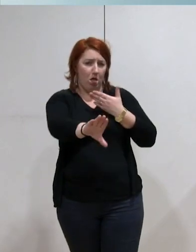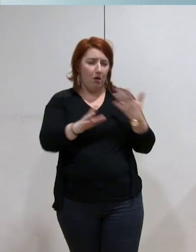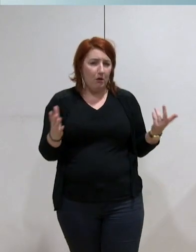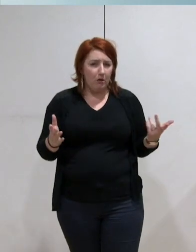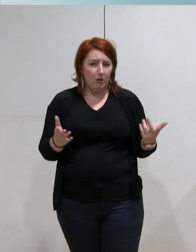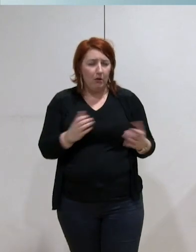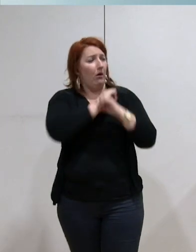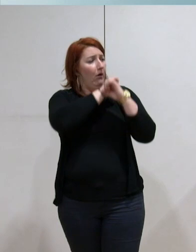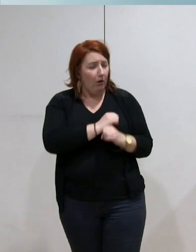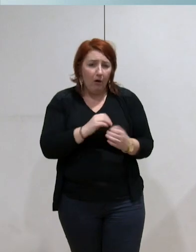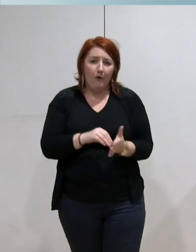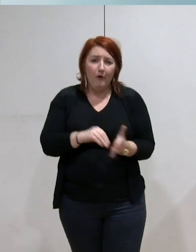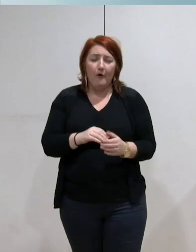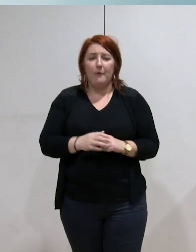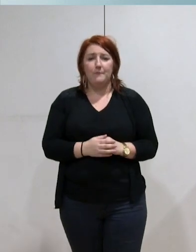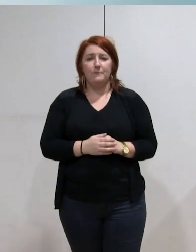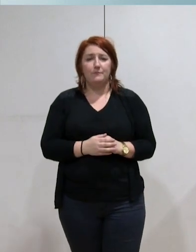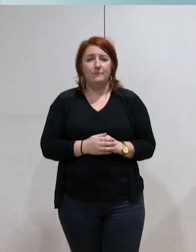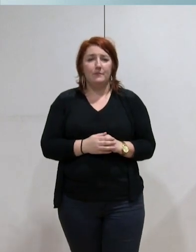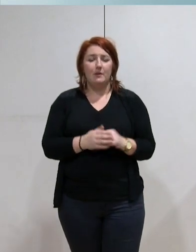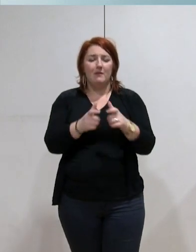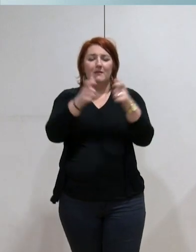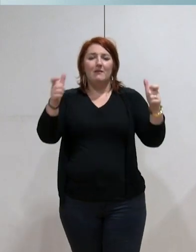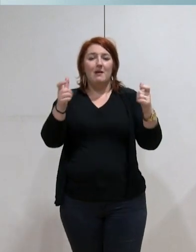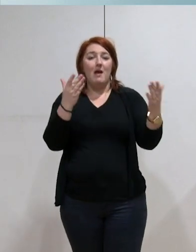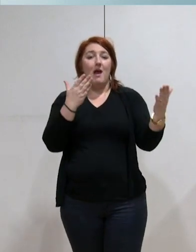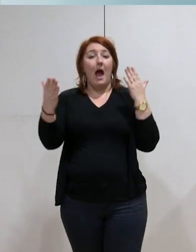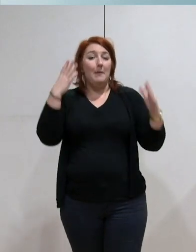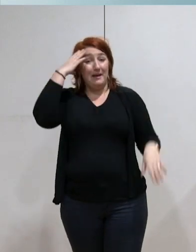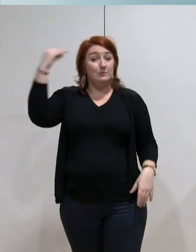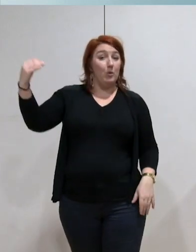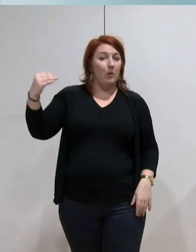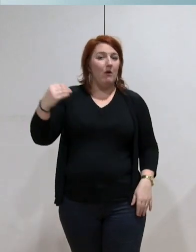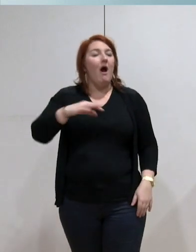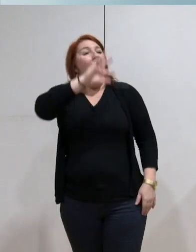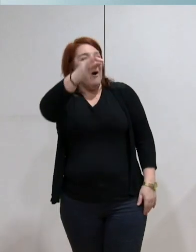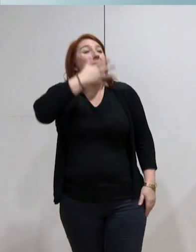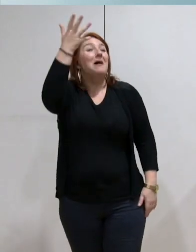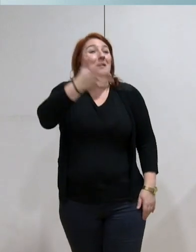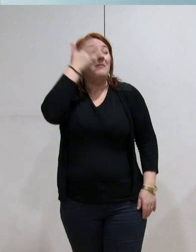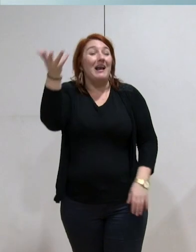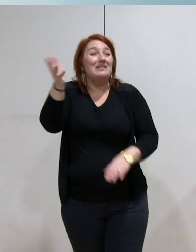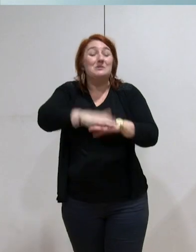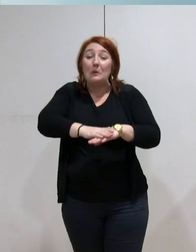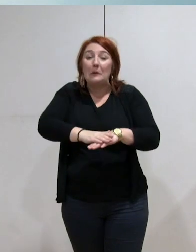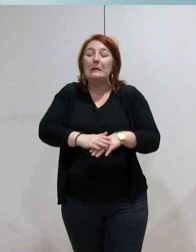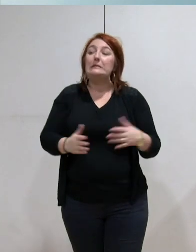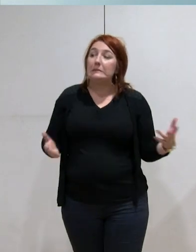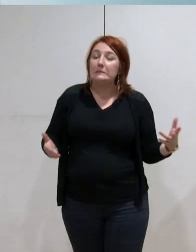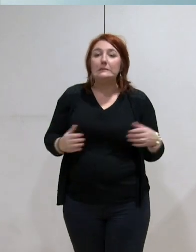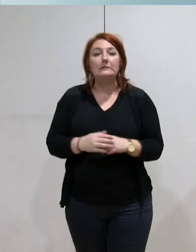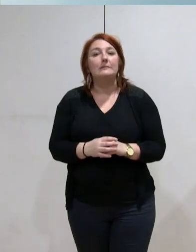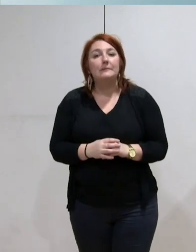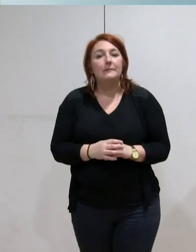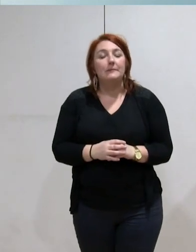alpexo ah on aller voir ce qu'on allait voir on a vu et le